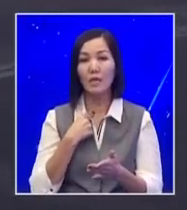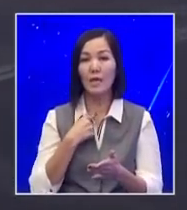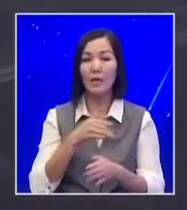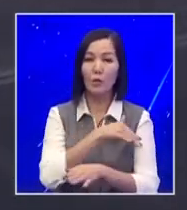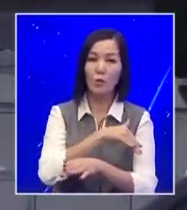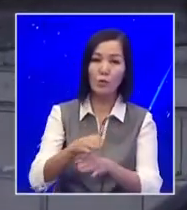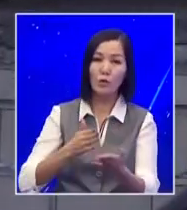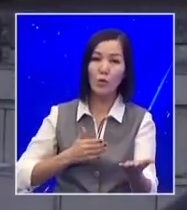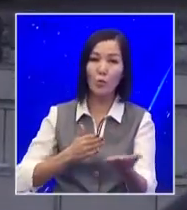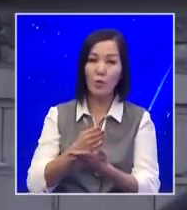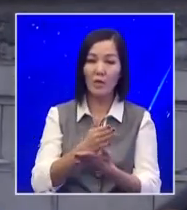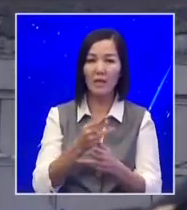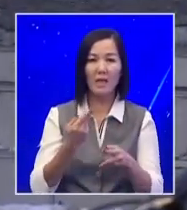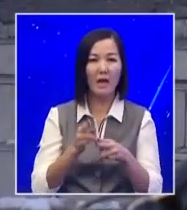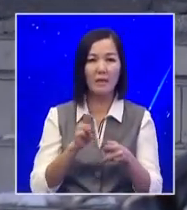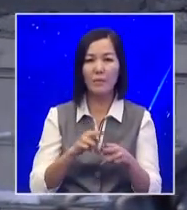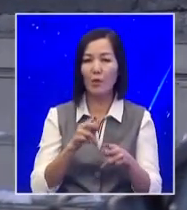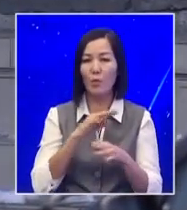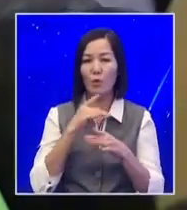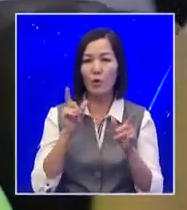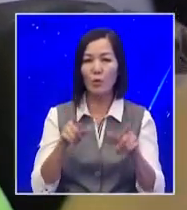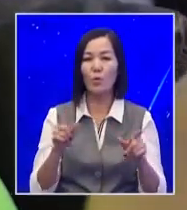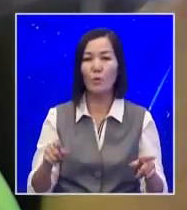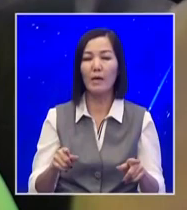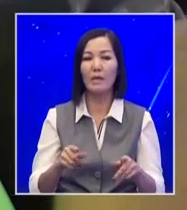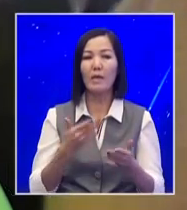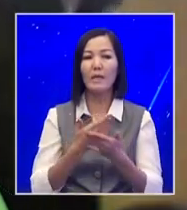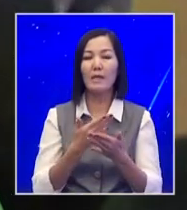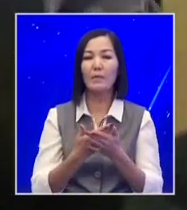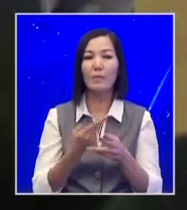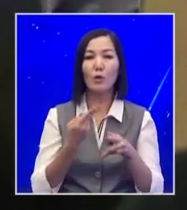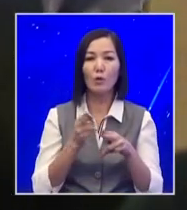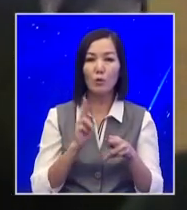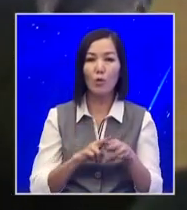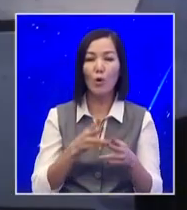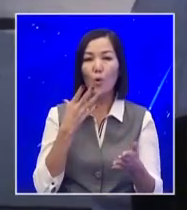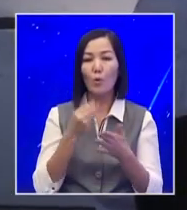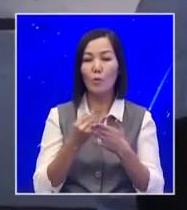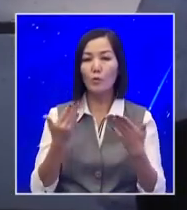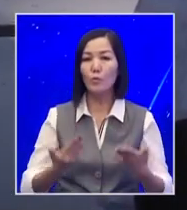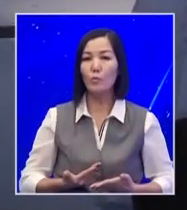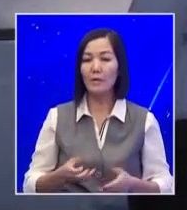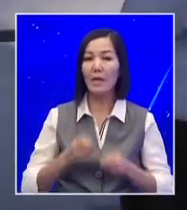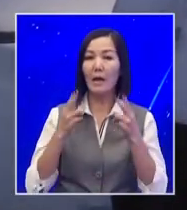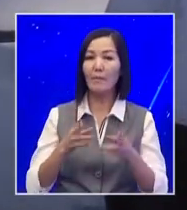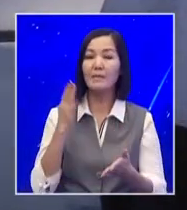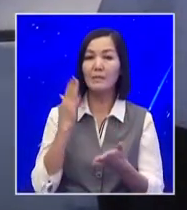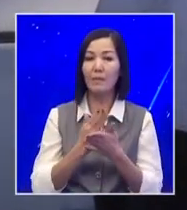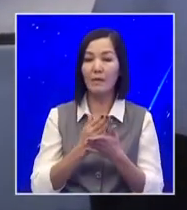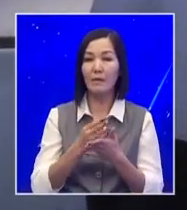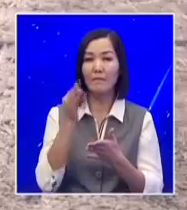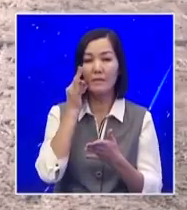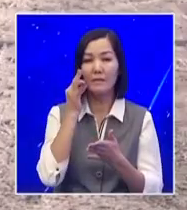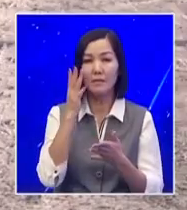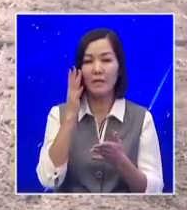кесіп өтетіндер көп. Көбісі тәртіп сақшылары назарына ілінбей қап жатады. Дегенмен өз өміріңе қауіп төндіретініңді естен шығармауға